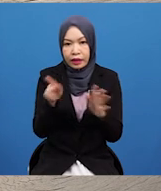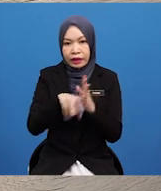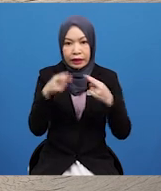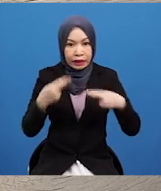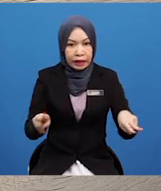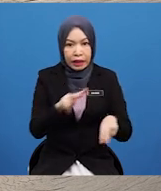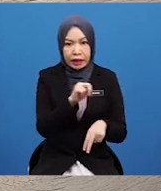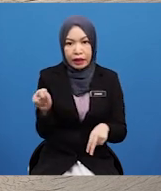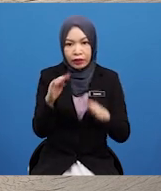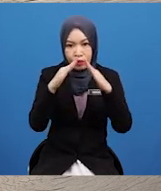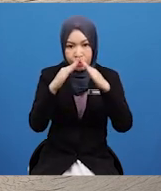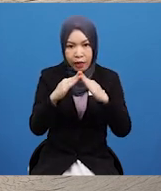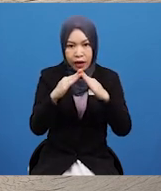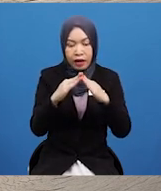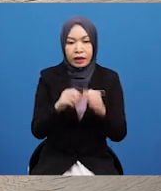itu.